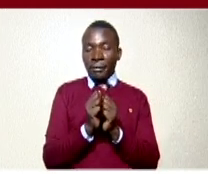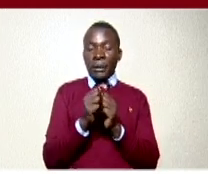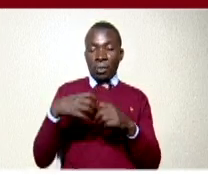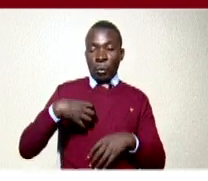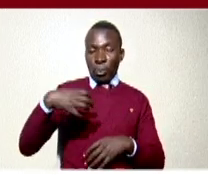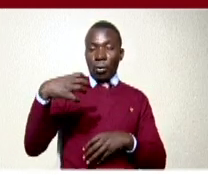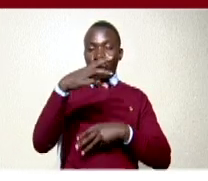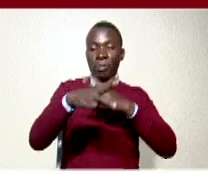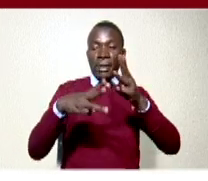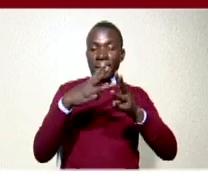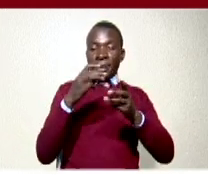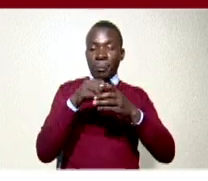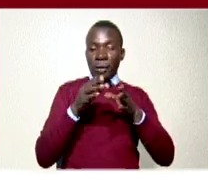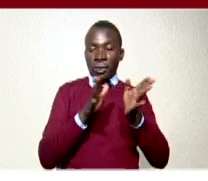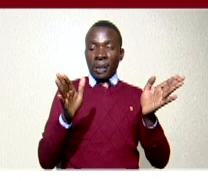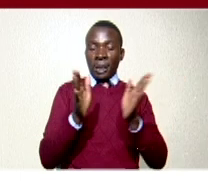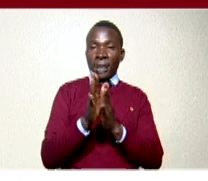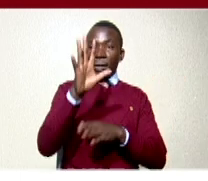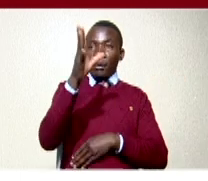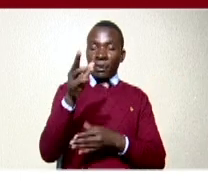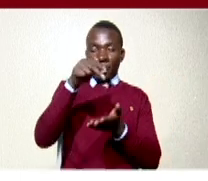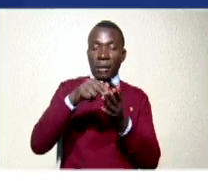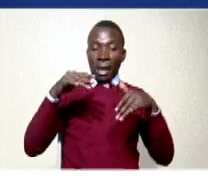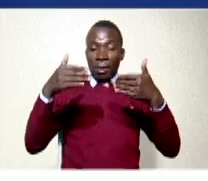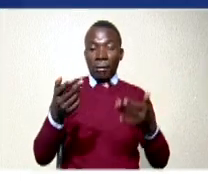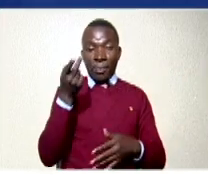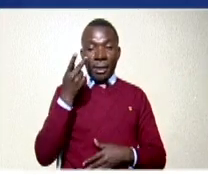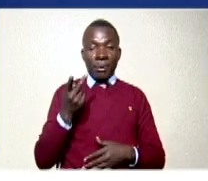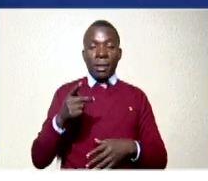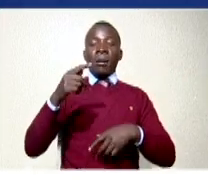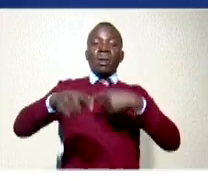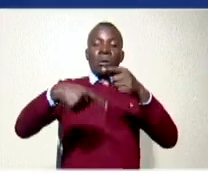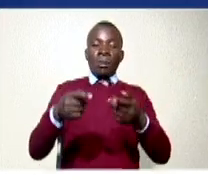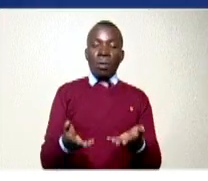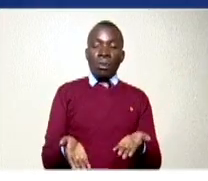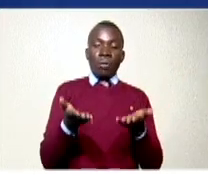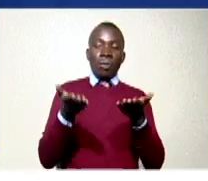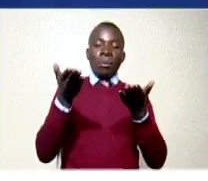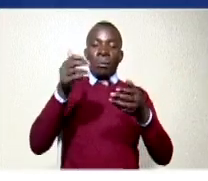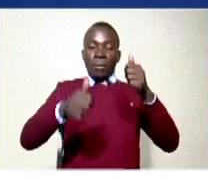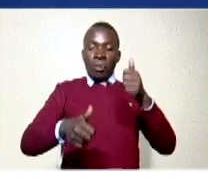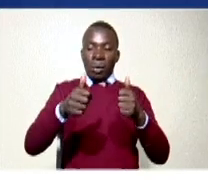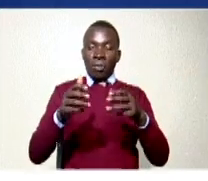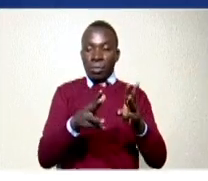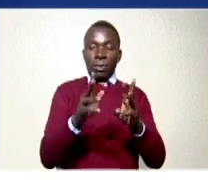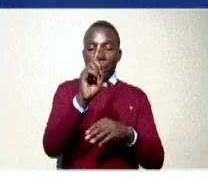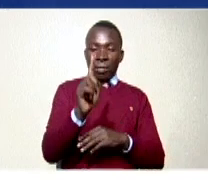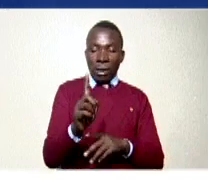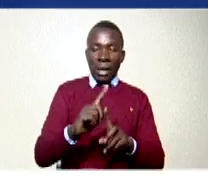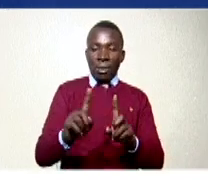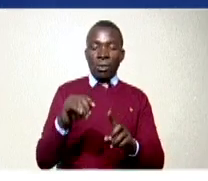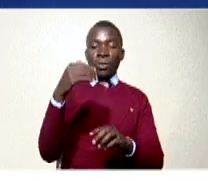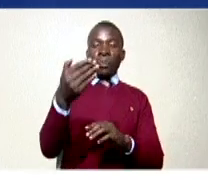n'ubukungu bw'isi muri rusange ndetse no muri Afurika bihagaze gute buzagenda buzamuka mu buhe buryo ariko